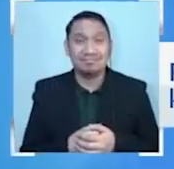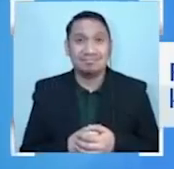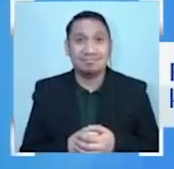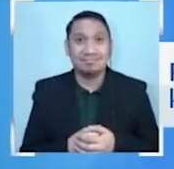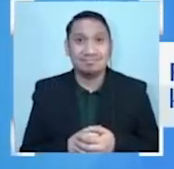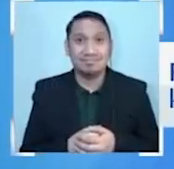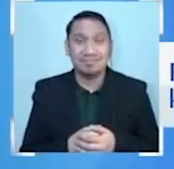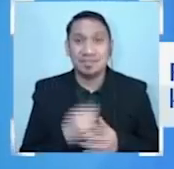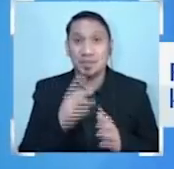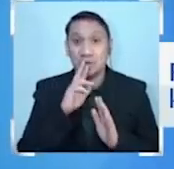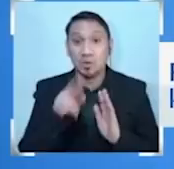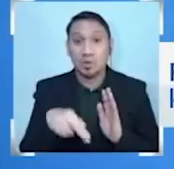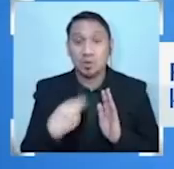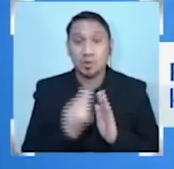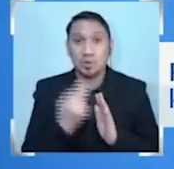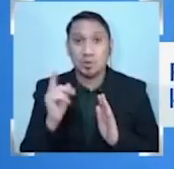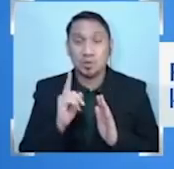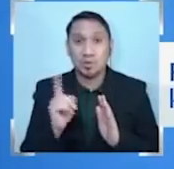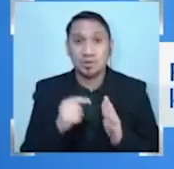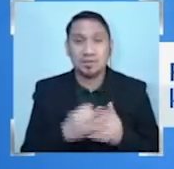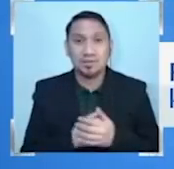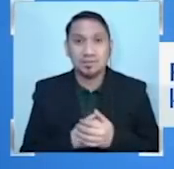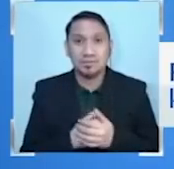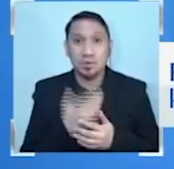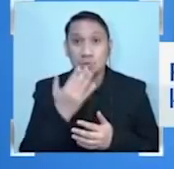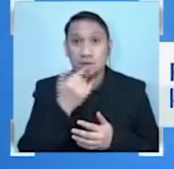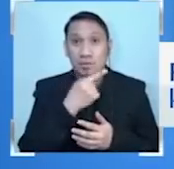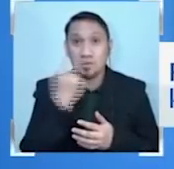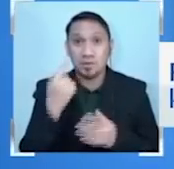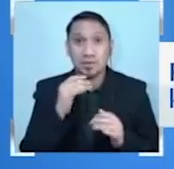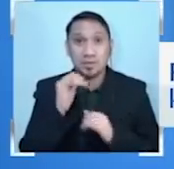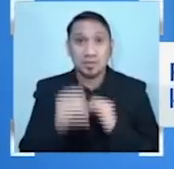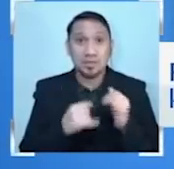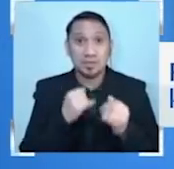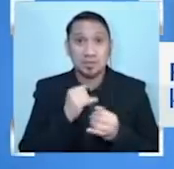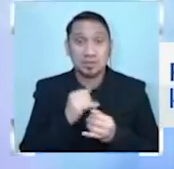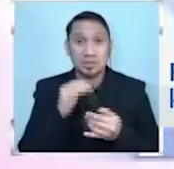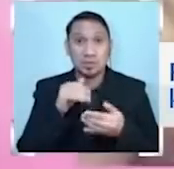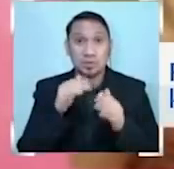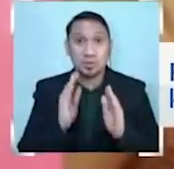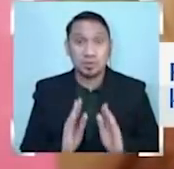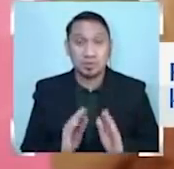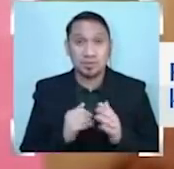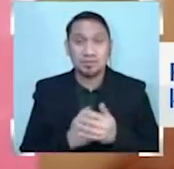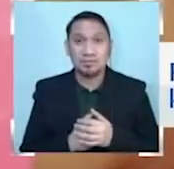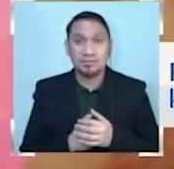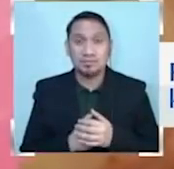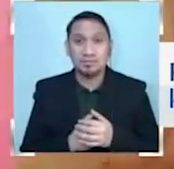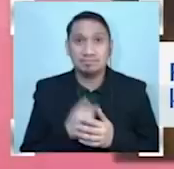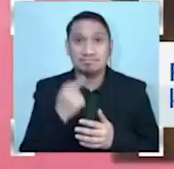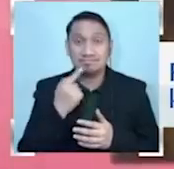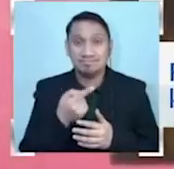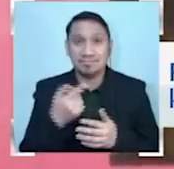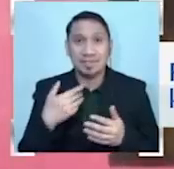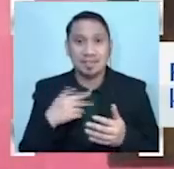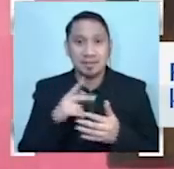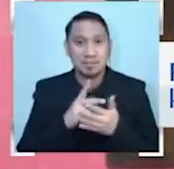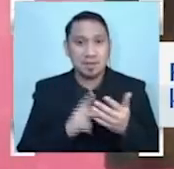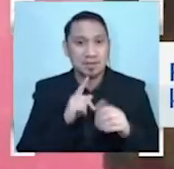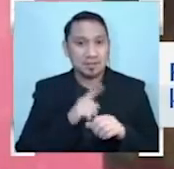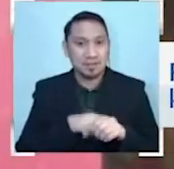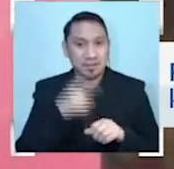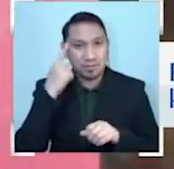niya sa hit series, SWAC, dahil international student pala sa Korea si Noreen Joyce na nagpa-part-time sa mga movie